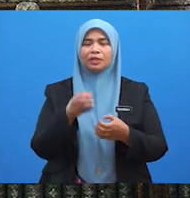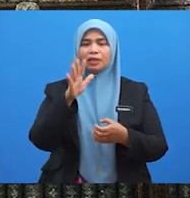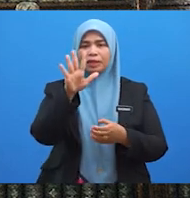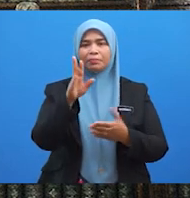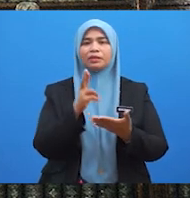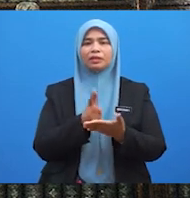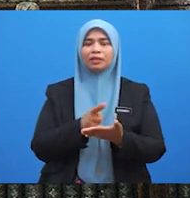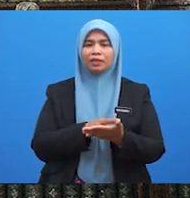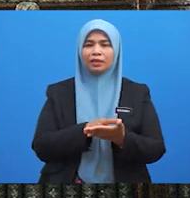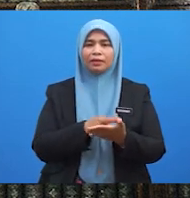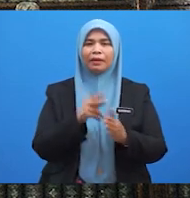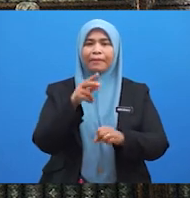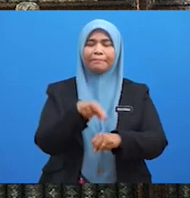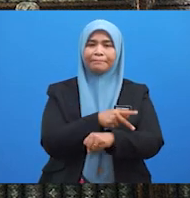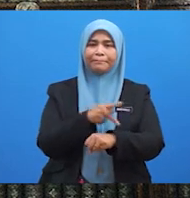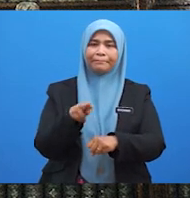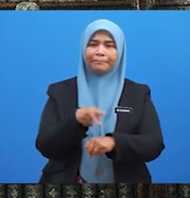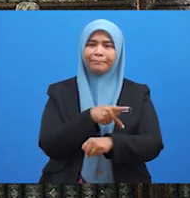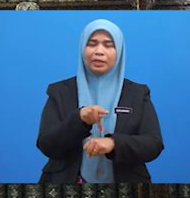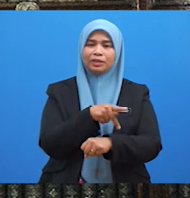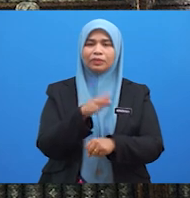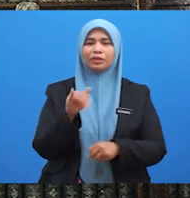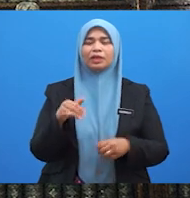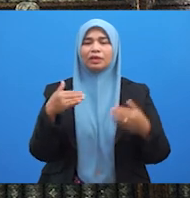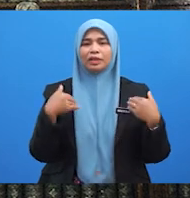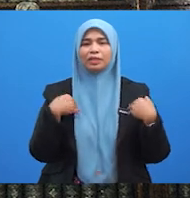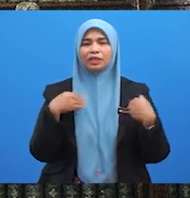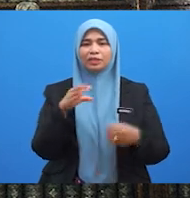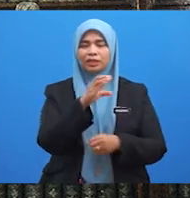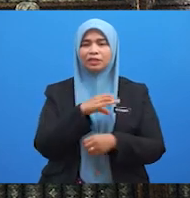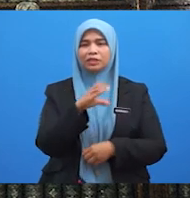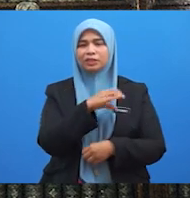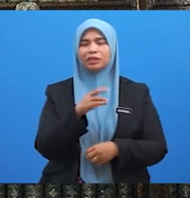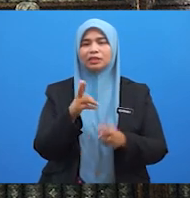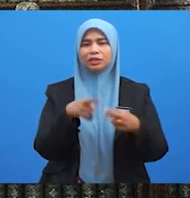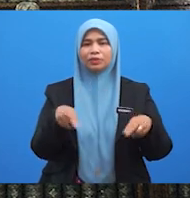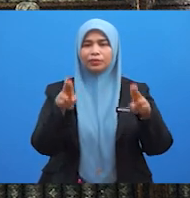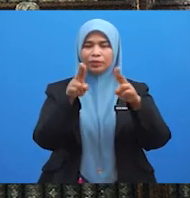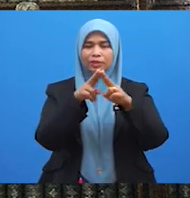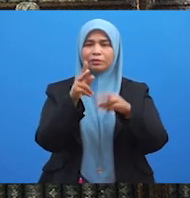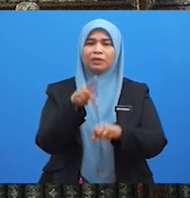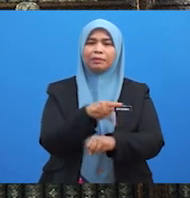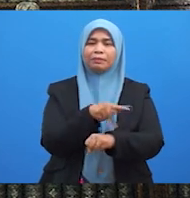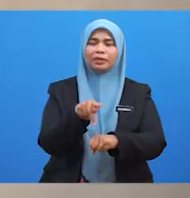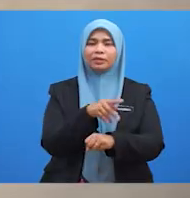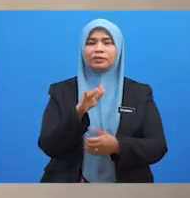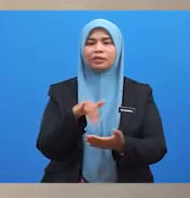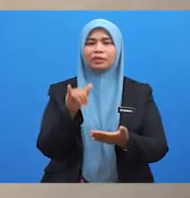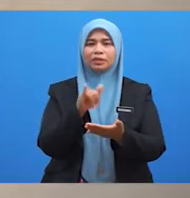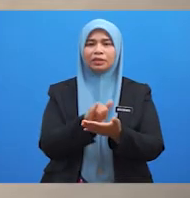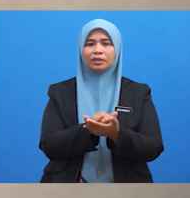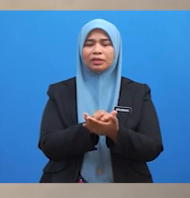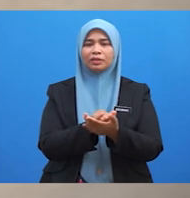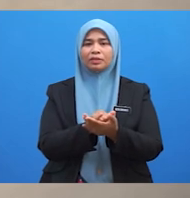lima rangkap pantun yang memiliki ciri-ciri utama pantun, iaitu